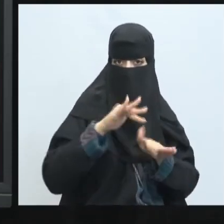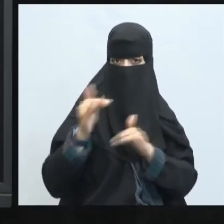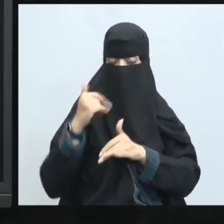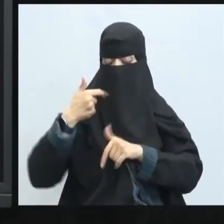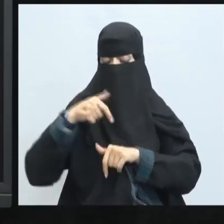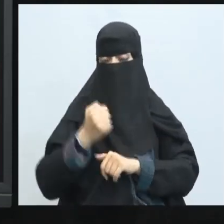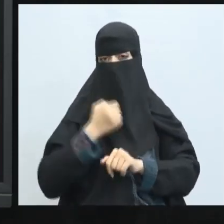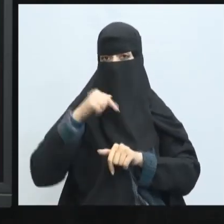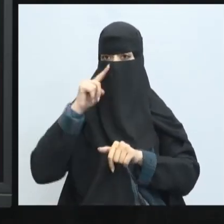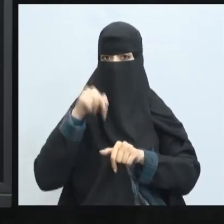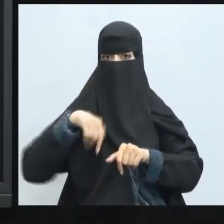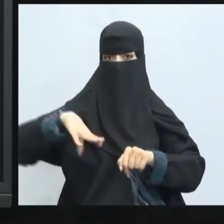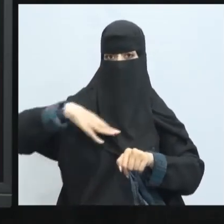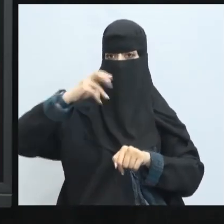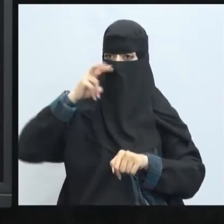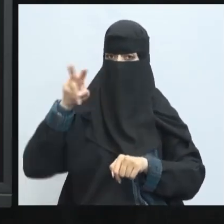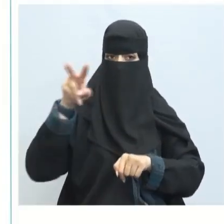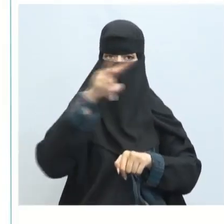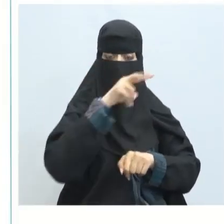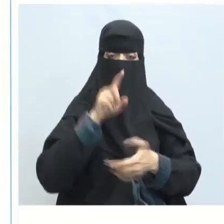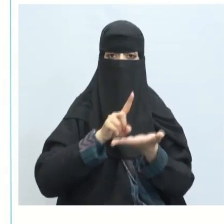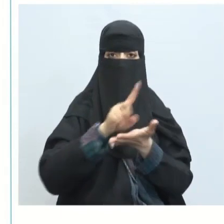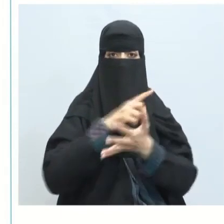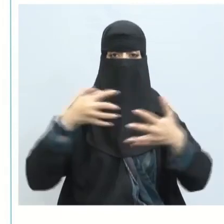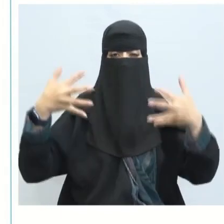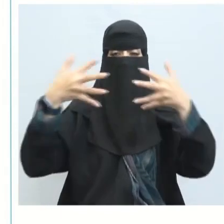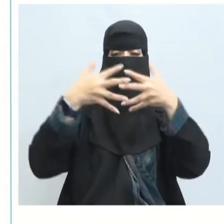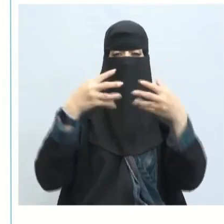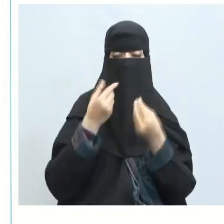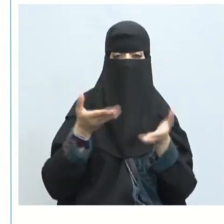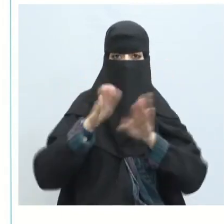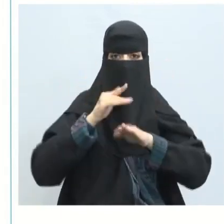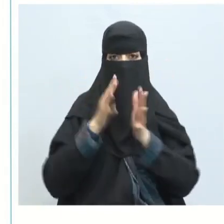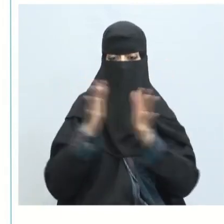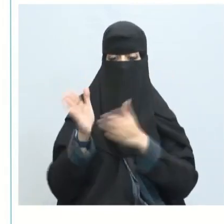لامور الخاصه وبالتالي اصبحت البيئه مختلطه بشكل